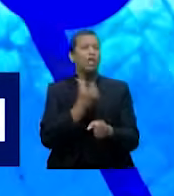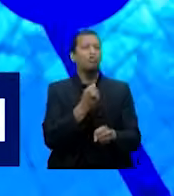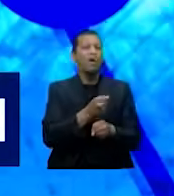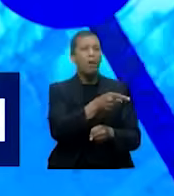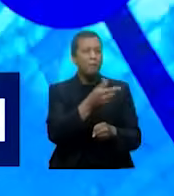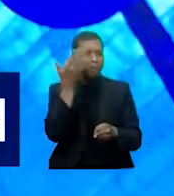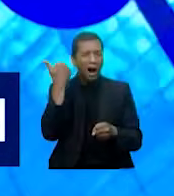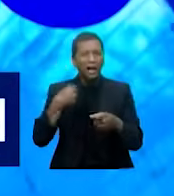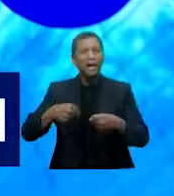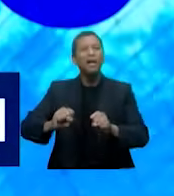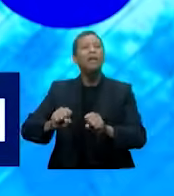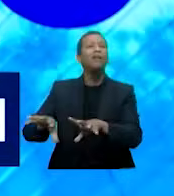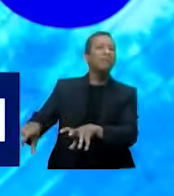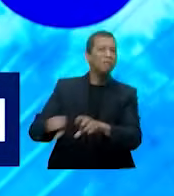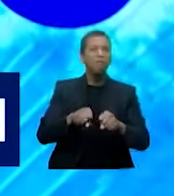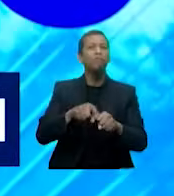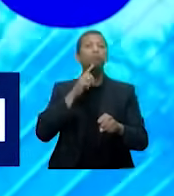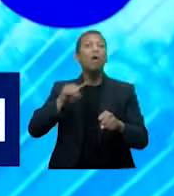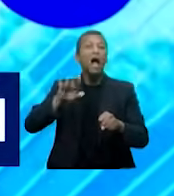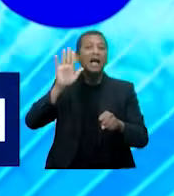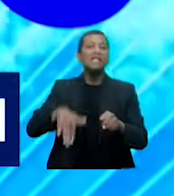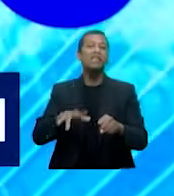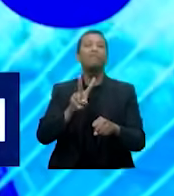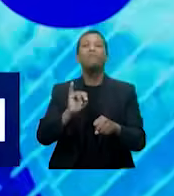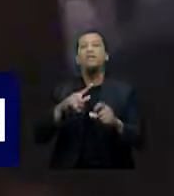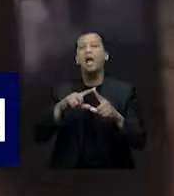penggelapan motor yang dilakukan oleh adik Via Valen.